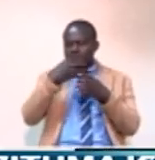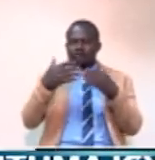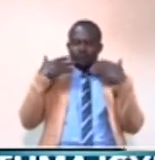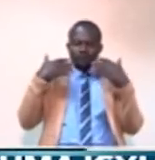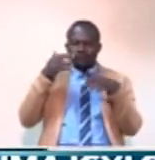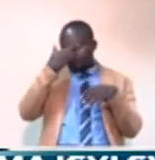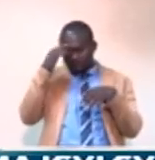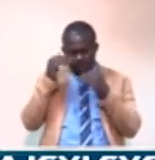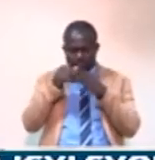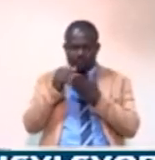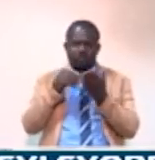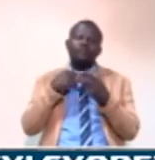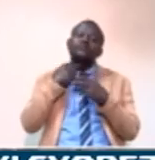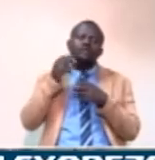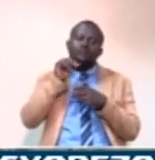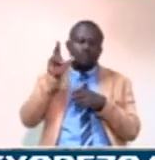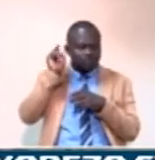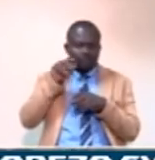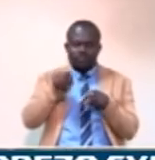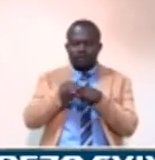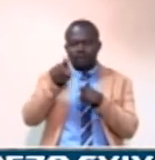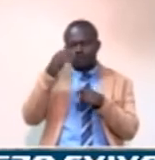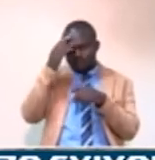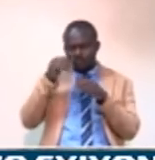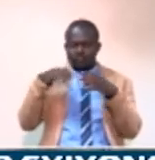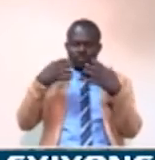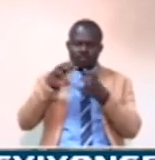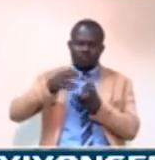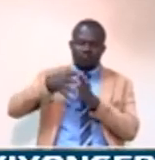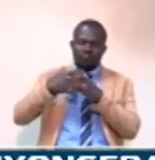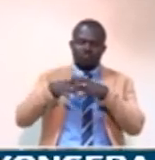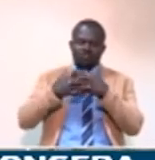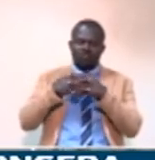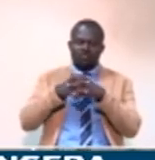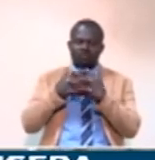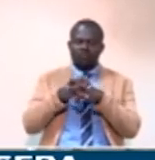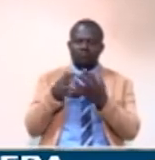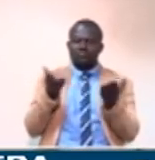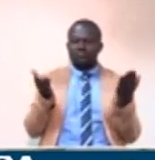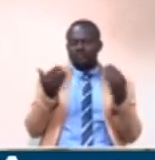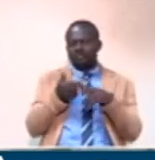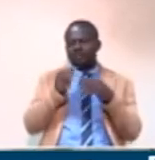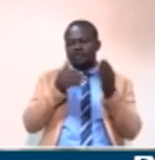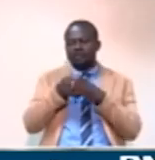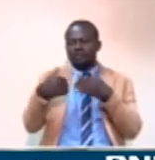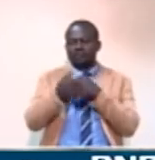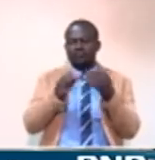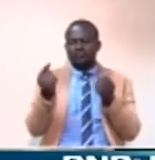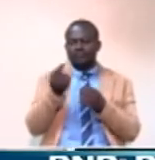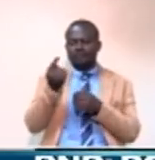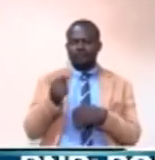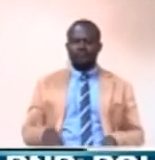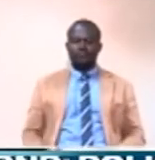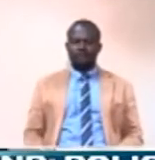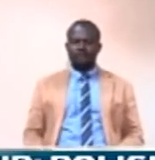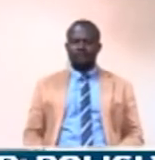ari nayo mpamvu ijwi rye ritumvikana uko bikwiye kubera urusaku rw'imashini zitanga uwo mwuka ku barwayi hafi ya bose bari mu cyumba kimwe na Bonaparte.